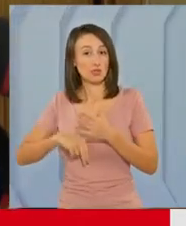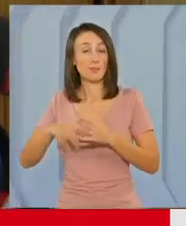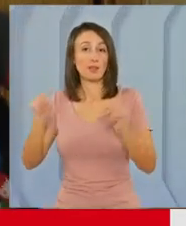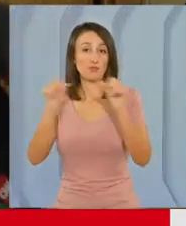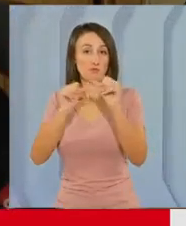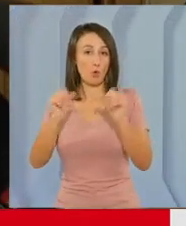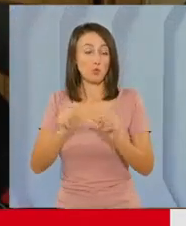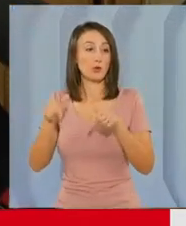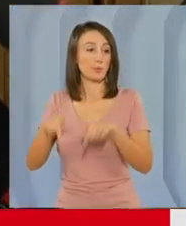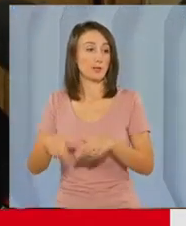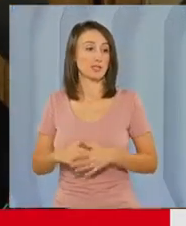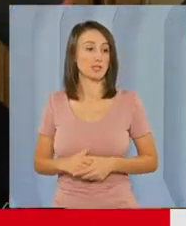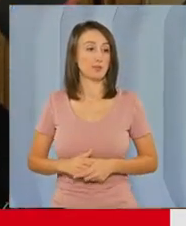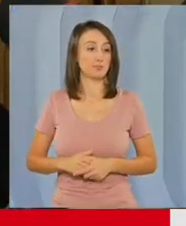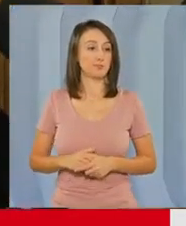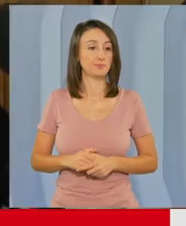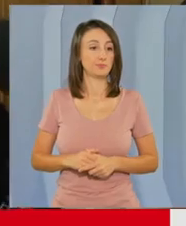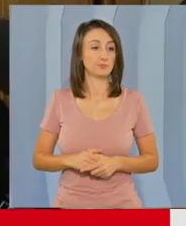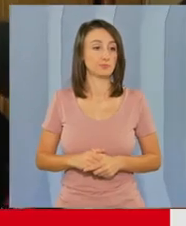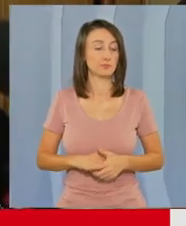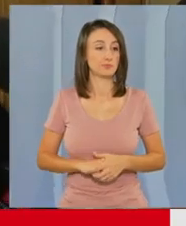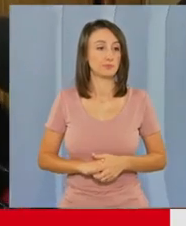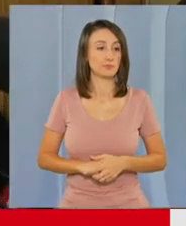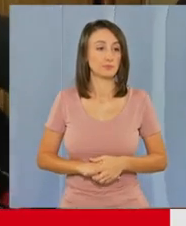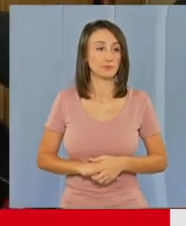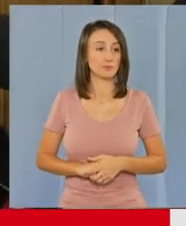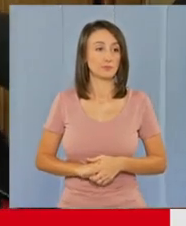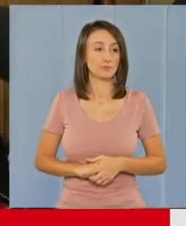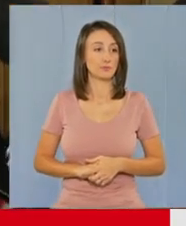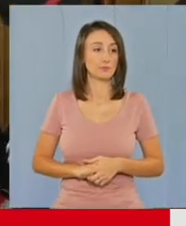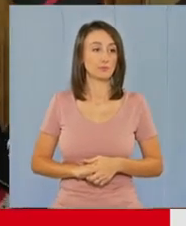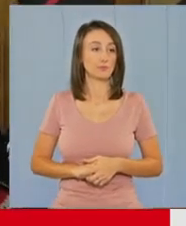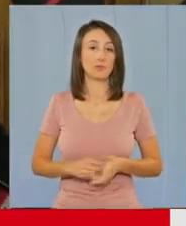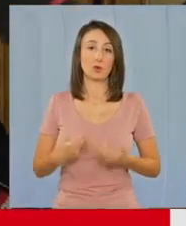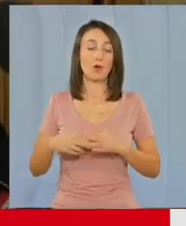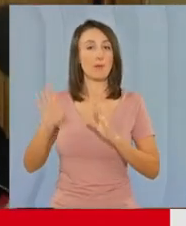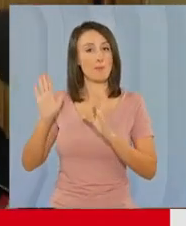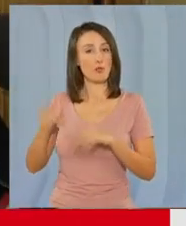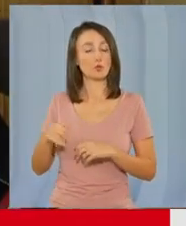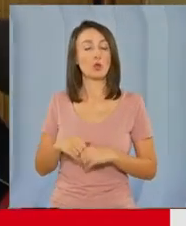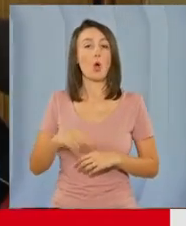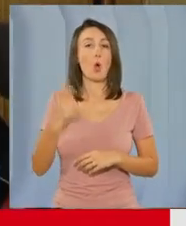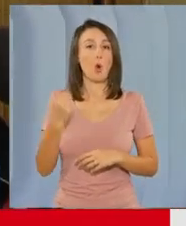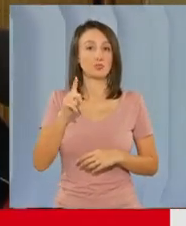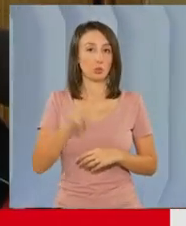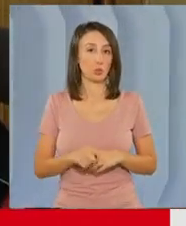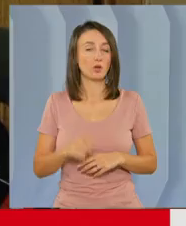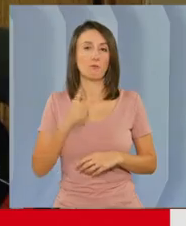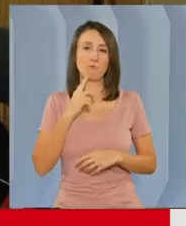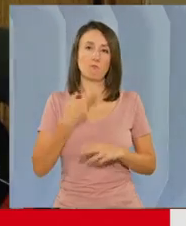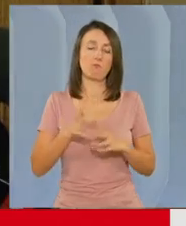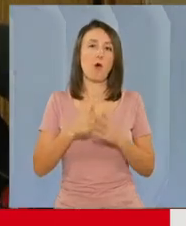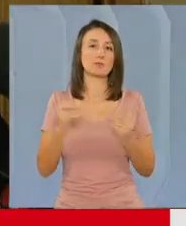formulă prezentă. De ce nu a venit? Care e motivul? Noi am avut, în cele 8 luni, am avut foarte